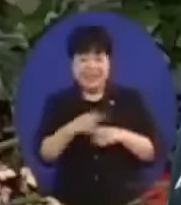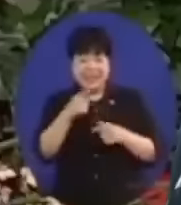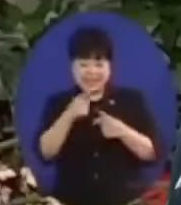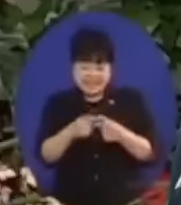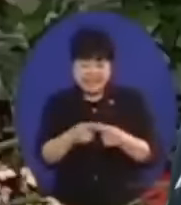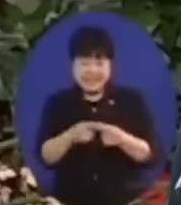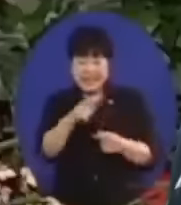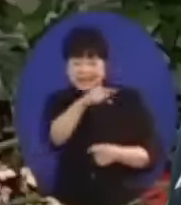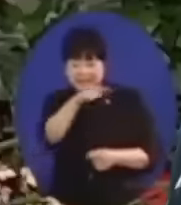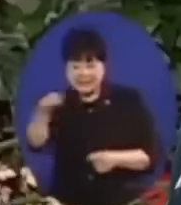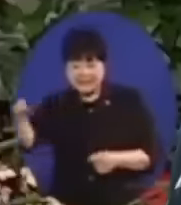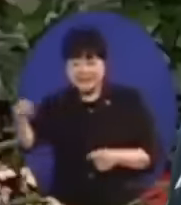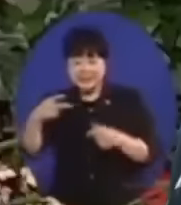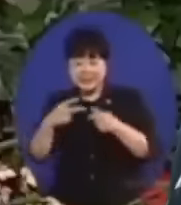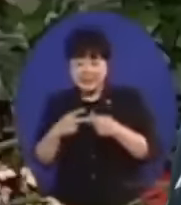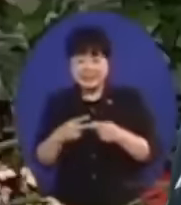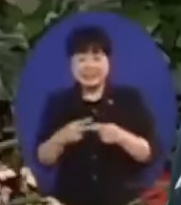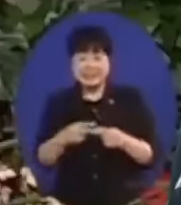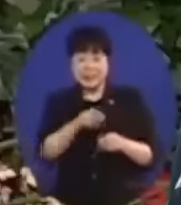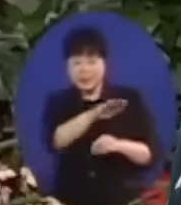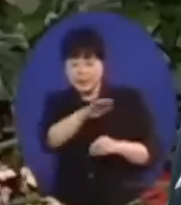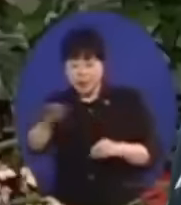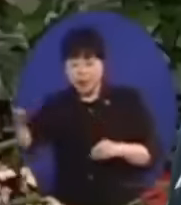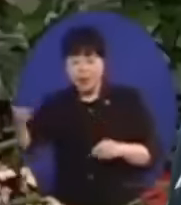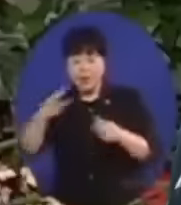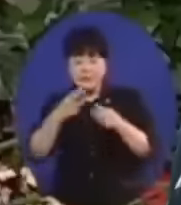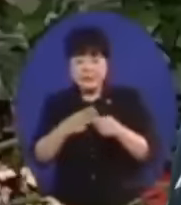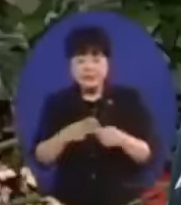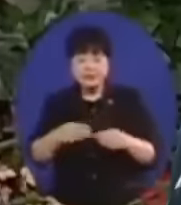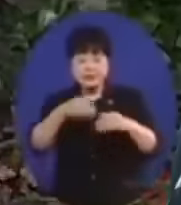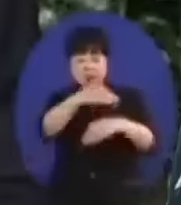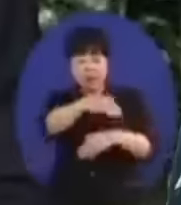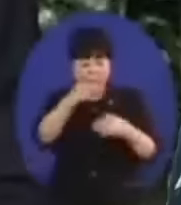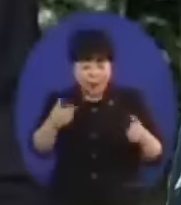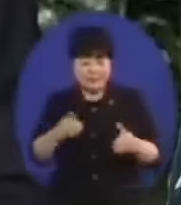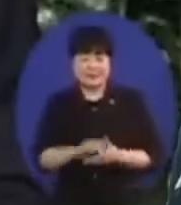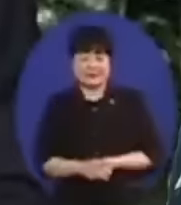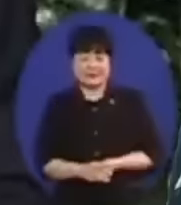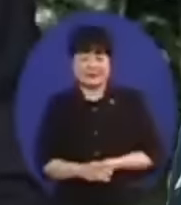1차원은 직선이고 2차원은 평면이고 3차원은 공간이고